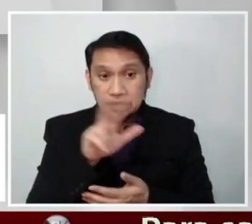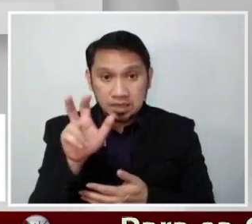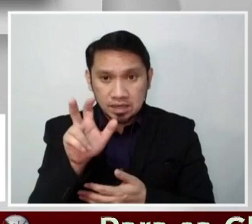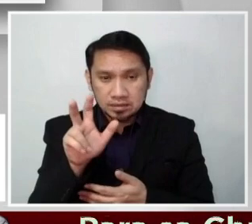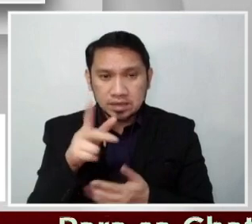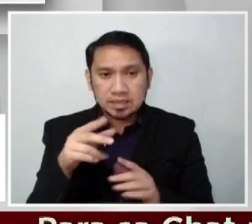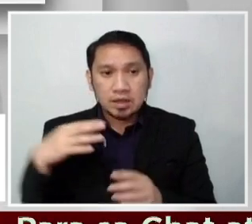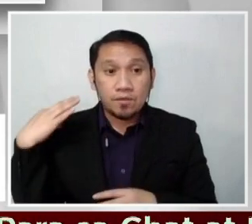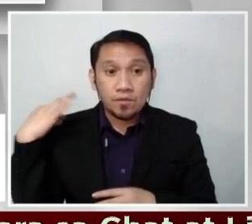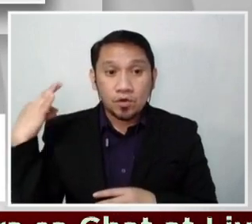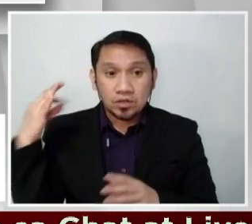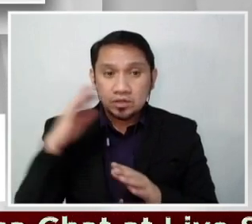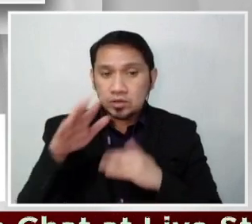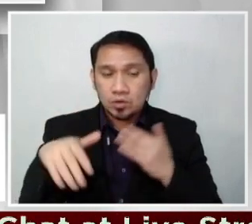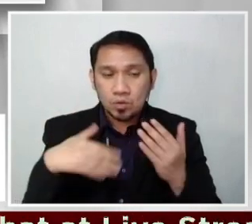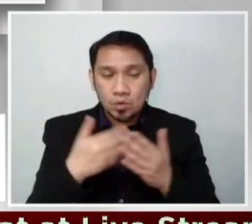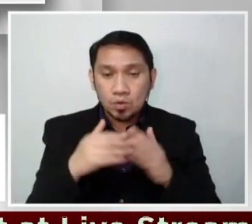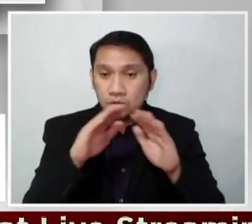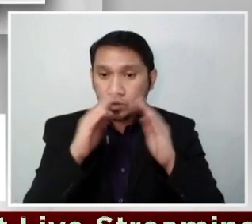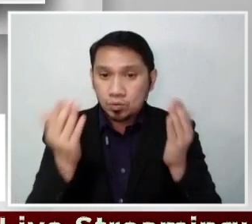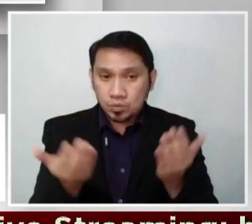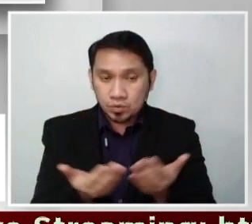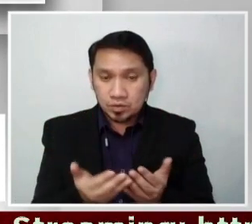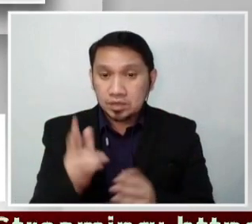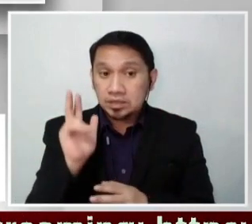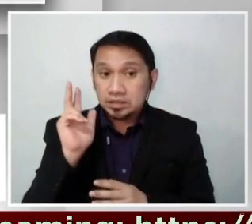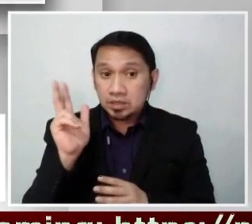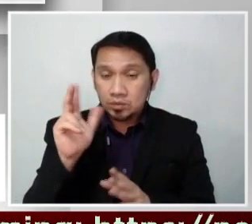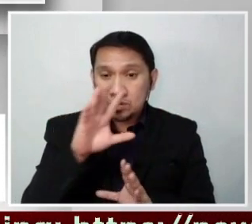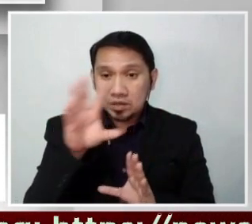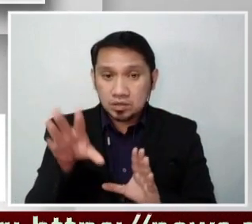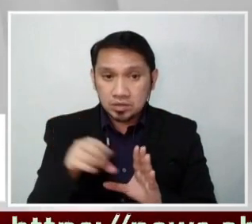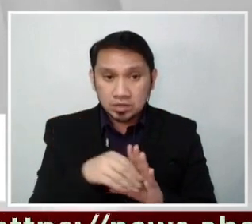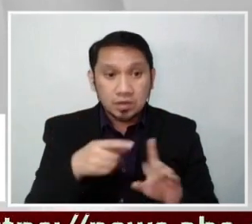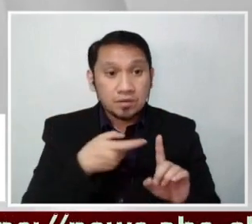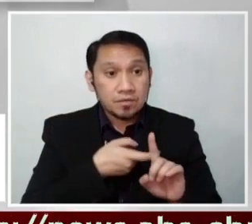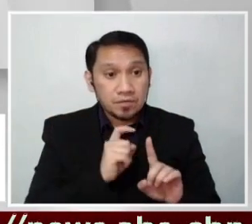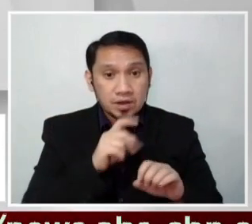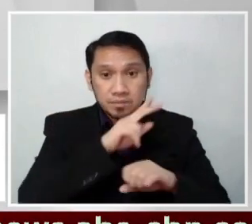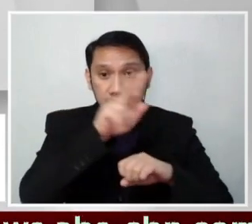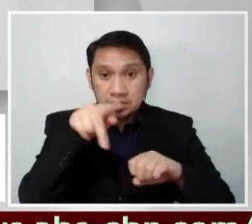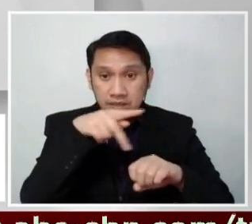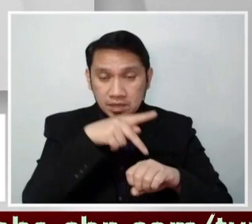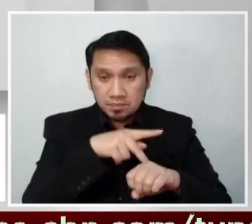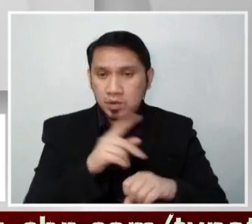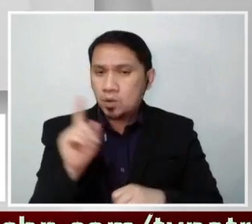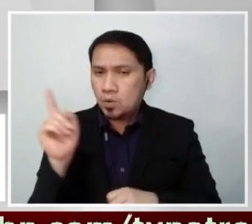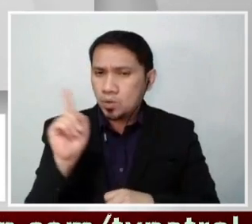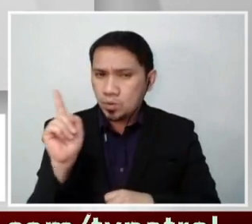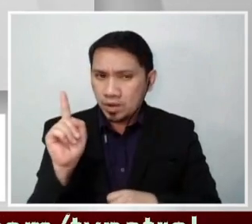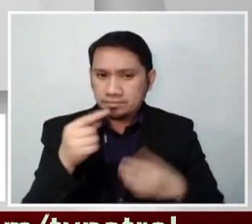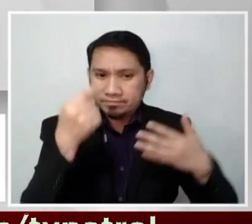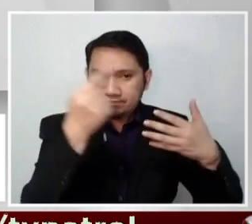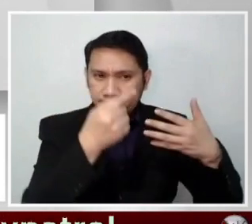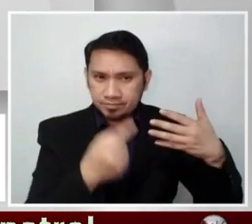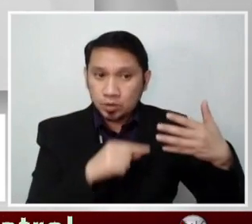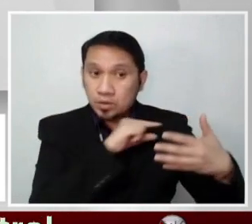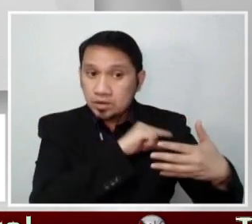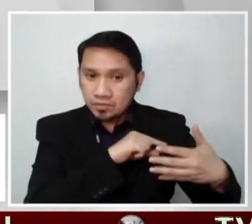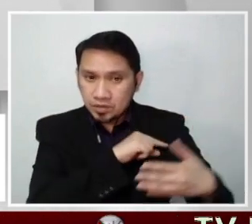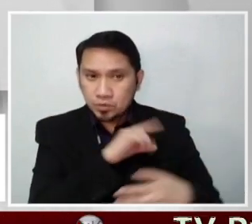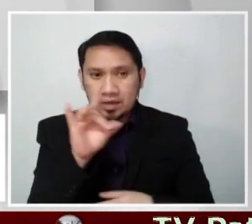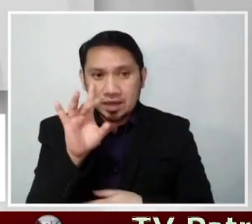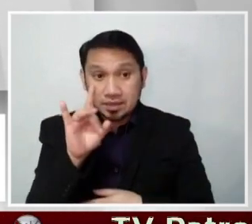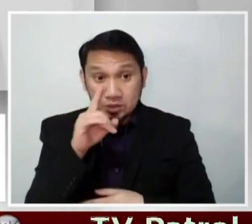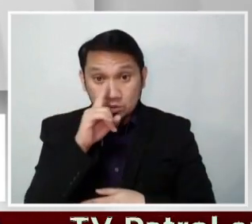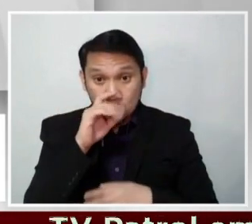buong mundo. Kasali na ang 30 volunteers galing sa Pilipinas. Ang kriteriya, 18 years old pataas,